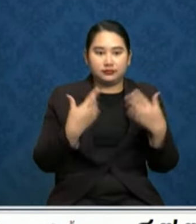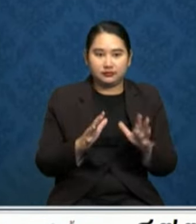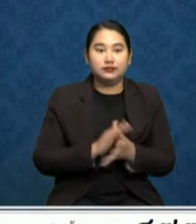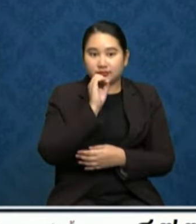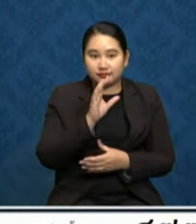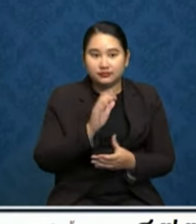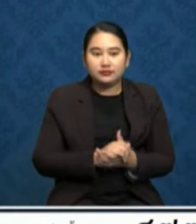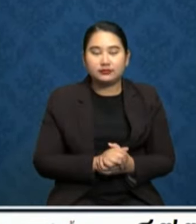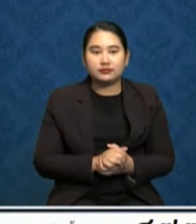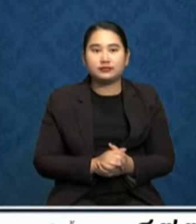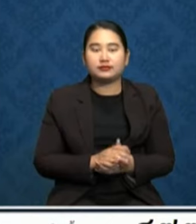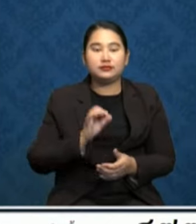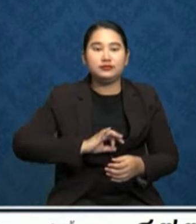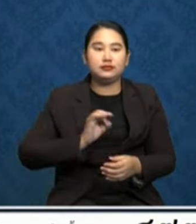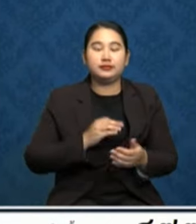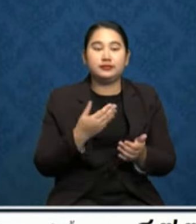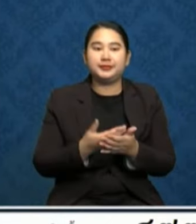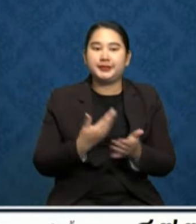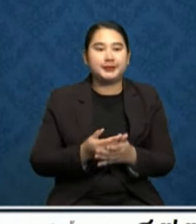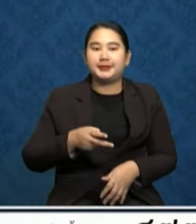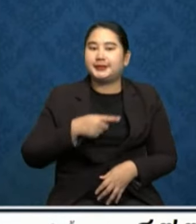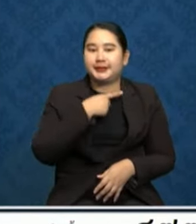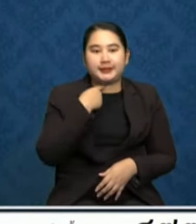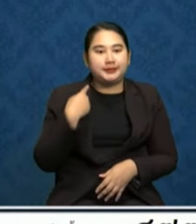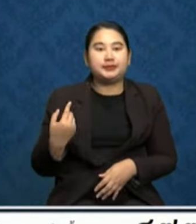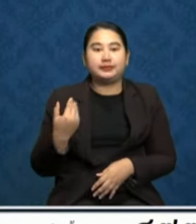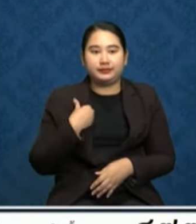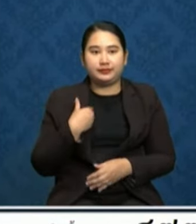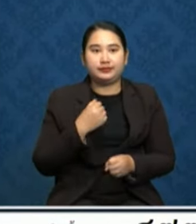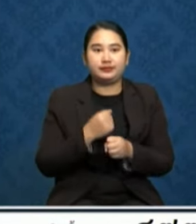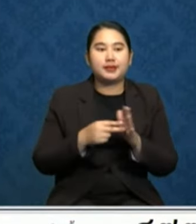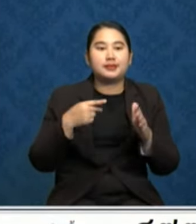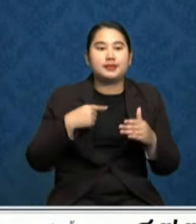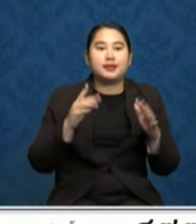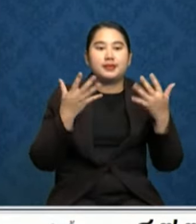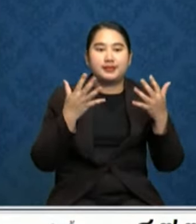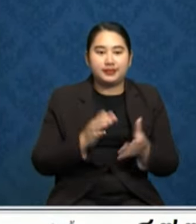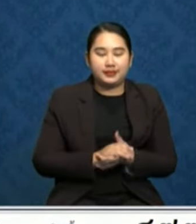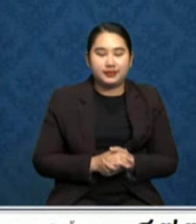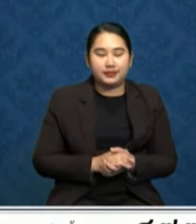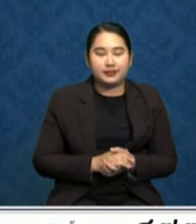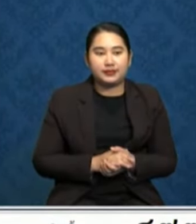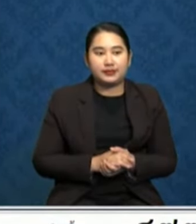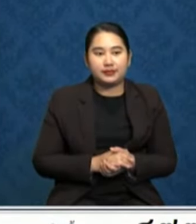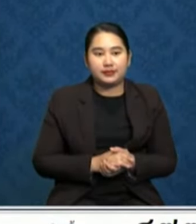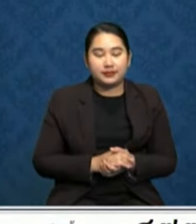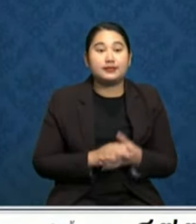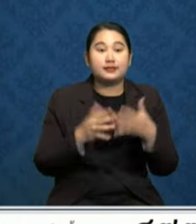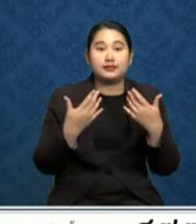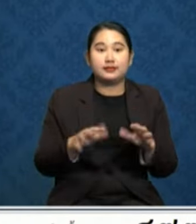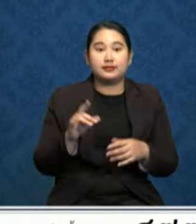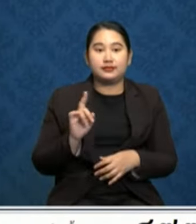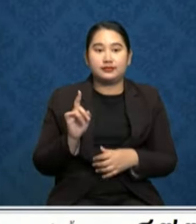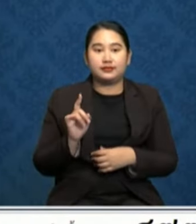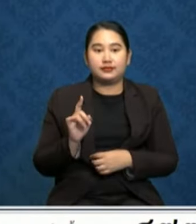ต่อกันนะครับไม่คุ้มกับต้นทุนที่ชาวนานะครับผลิตข้าวให้เรานะครับแล้วอีกเรื่องนึงนะครับที่ผมอยากจ